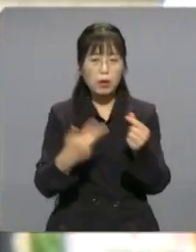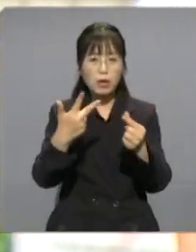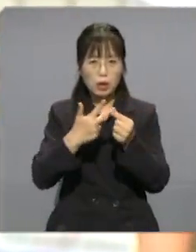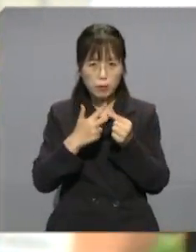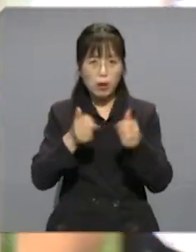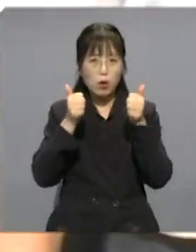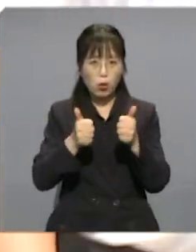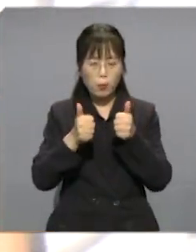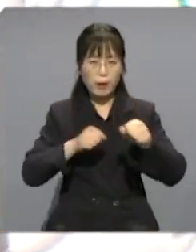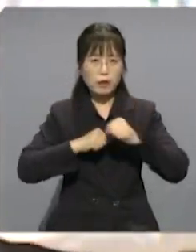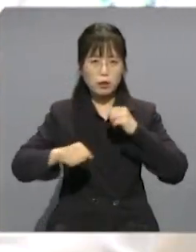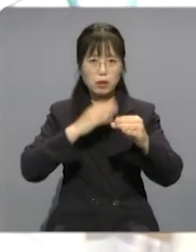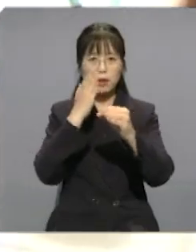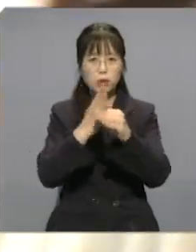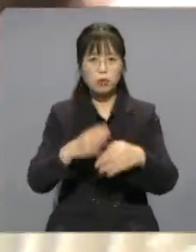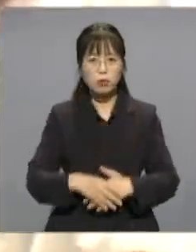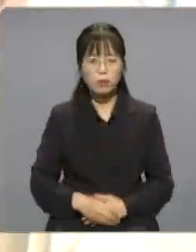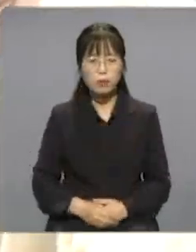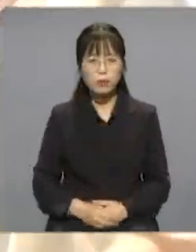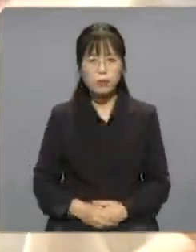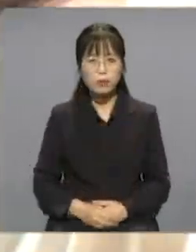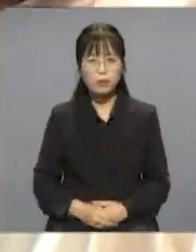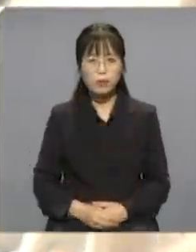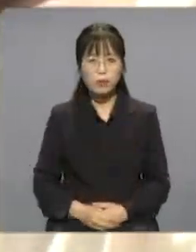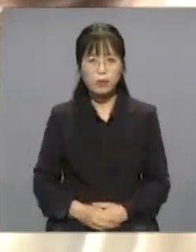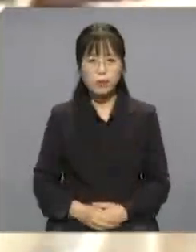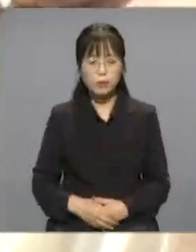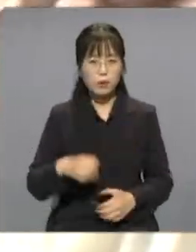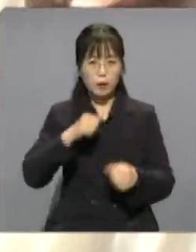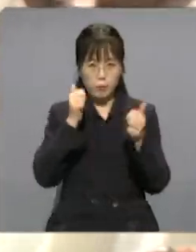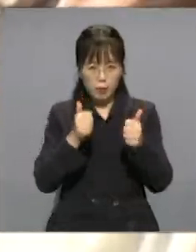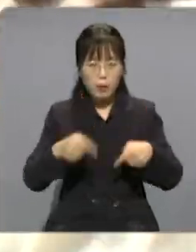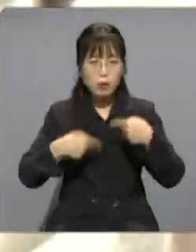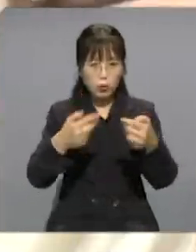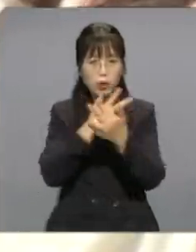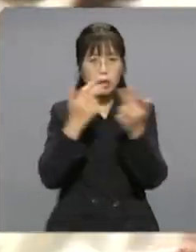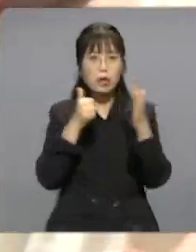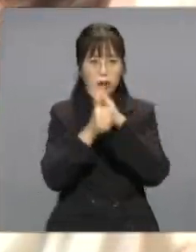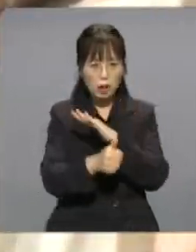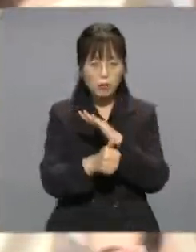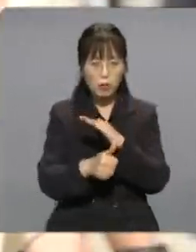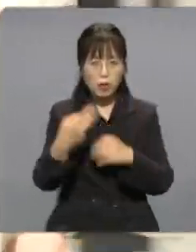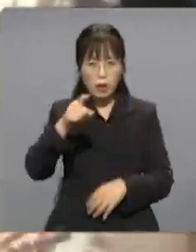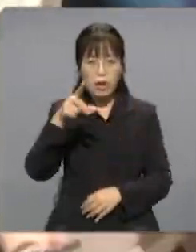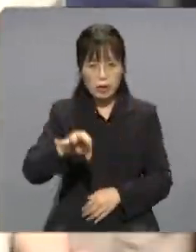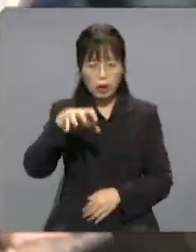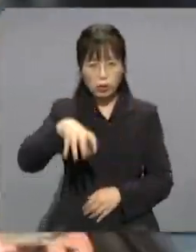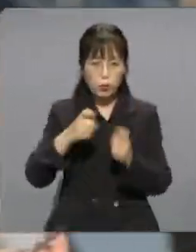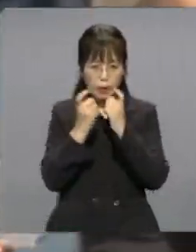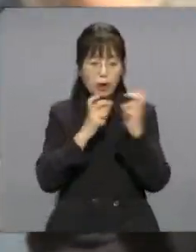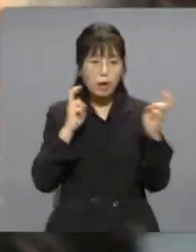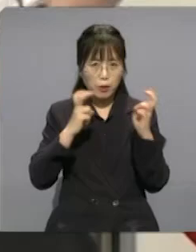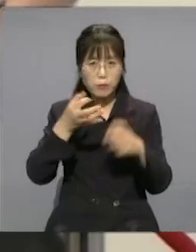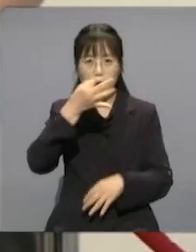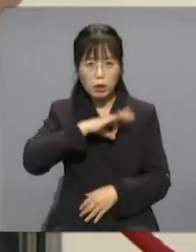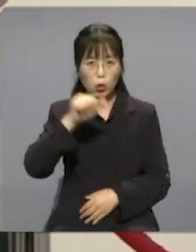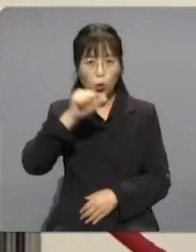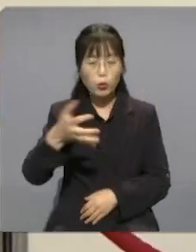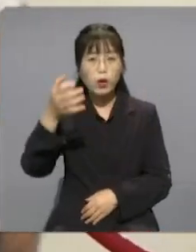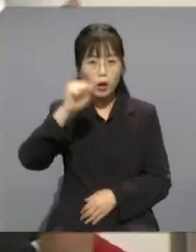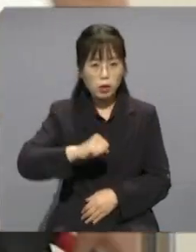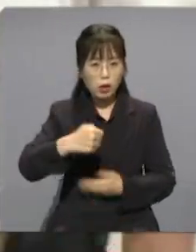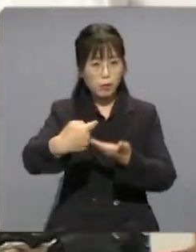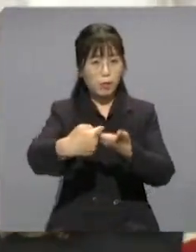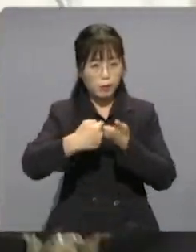7번째 공판을 진행하고 있습니다. 법원에 출석한 이 대표는 대장동 민간업자 이익이